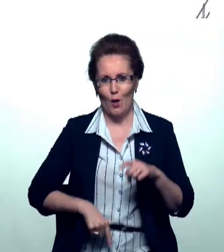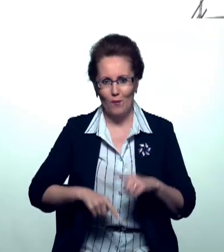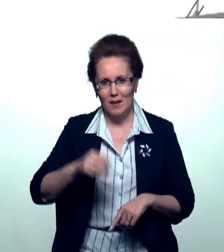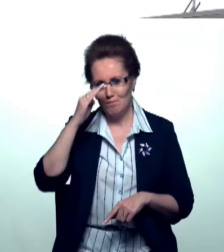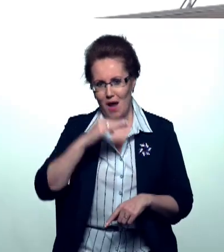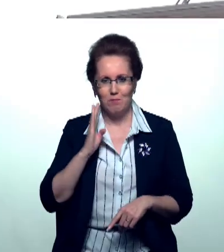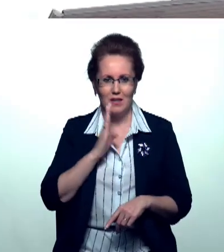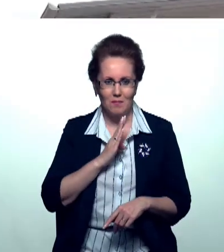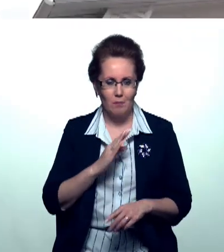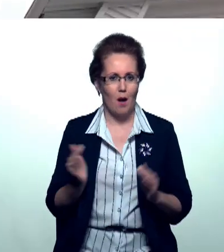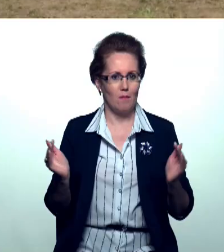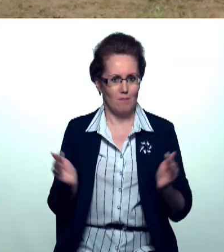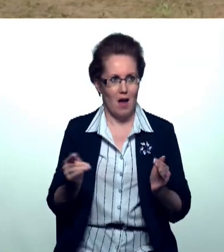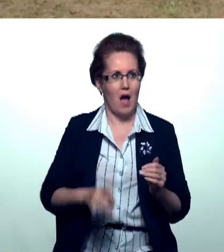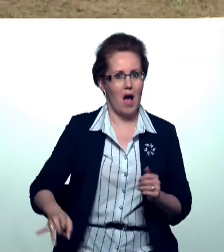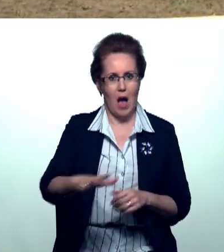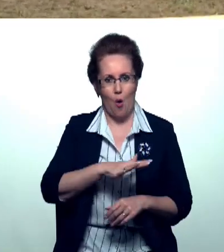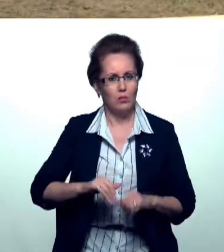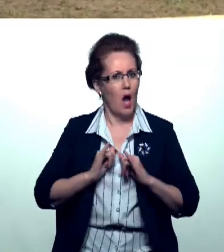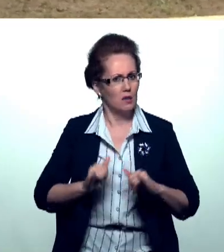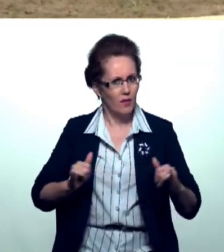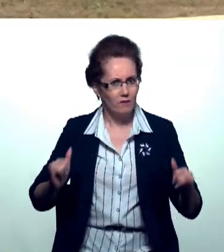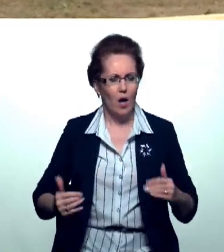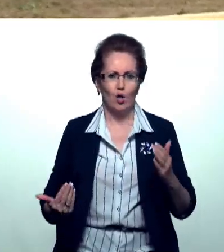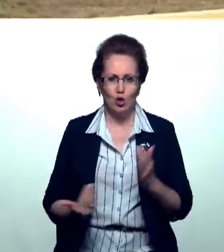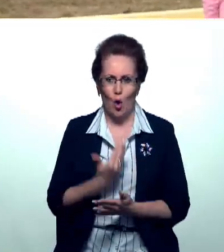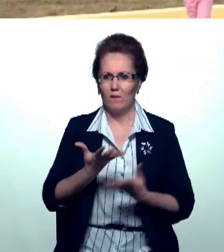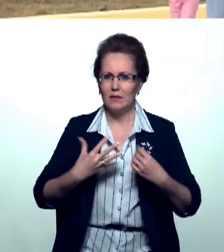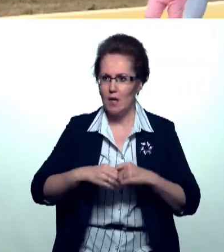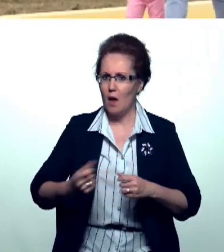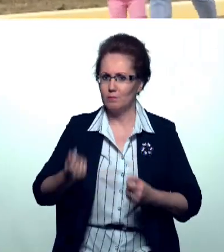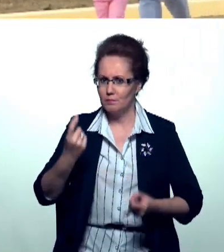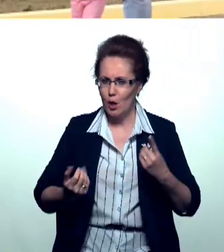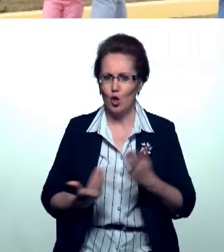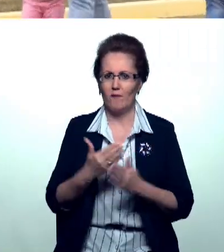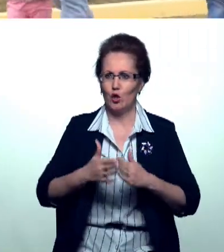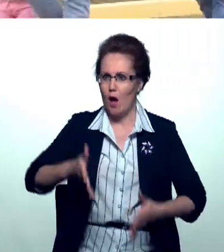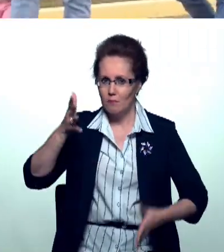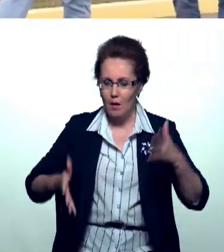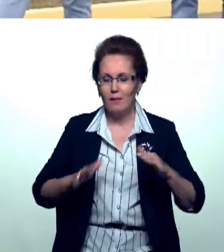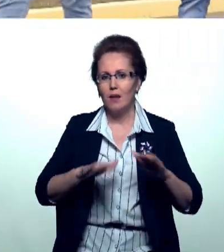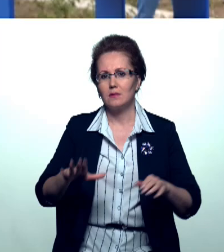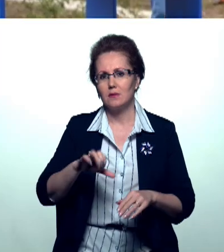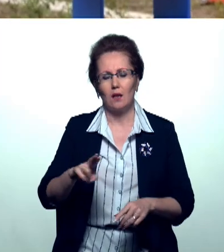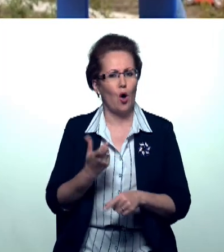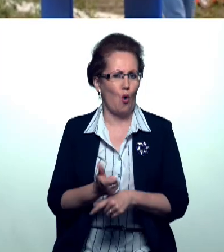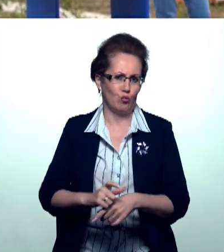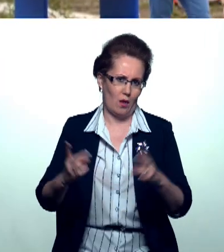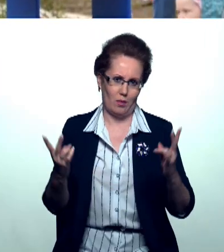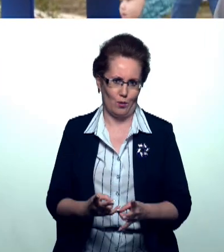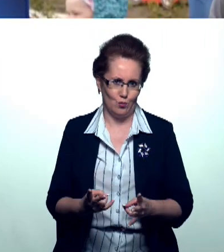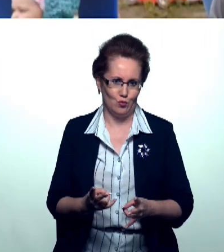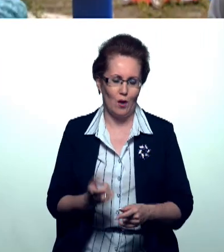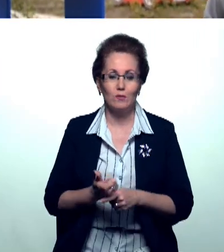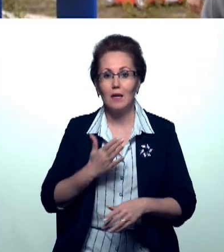Молодой микрорайон развивается. В новостройках проживают сотни молодых семей с детьми. Детский садик был жизненно необходим. Очень рады,